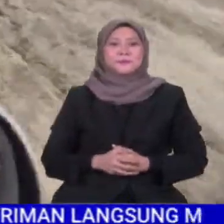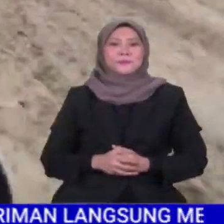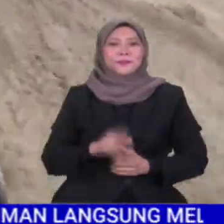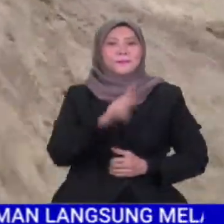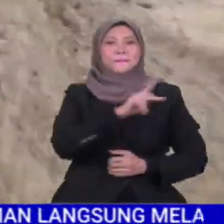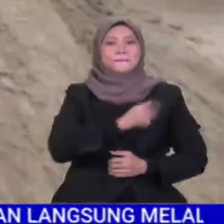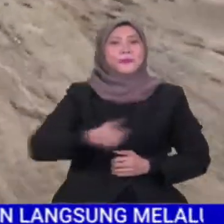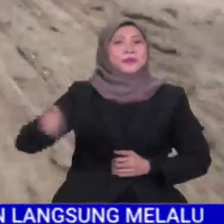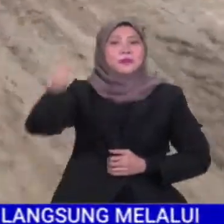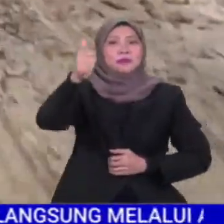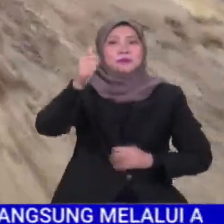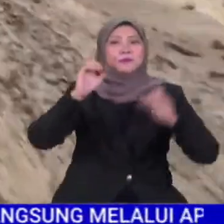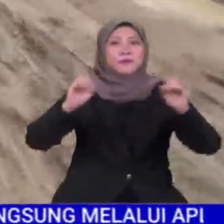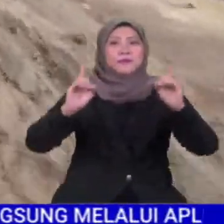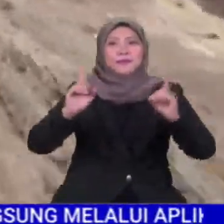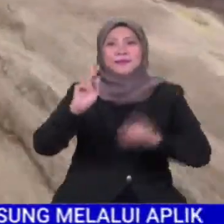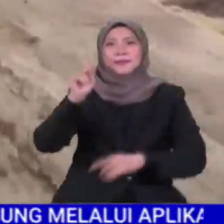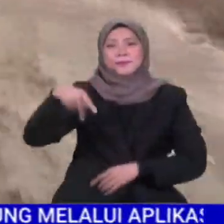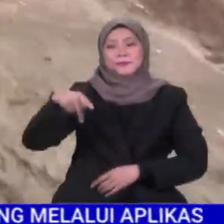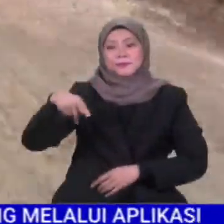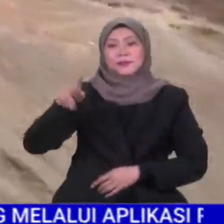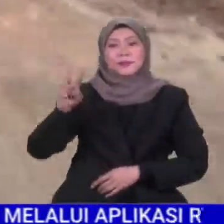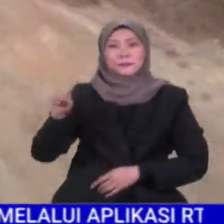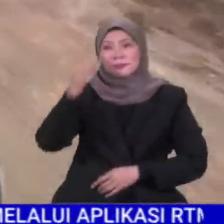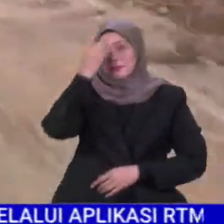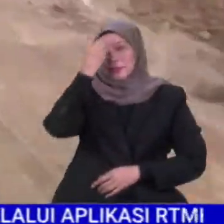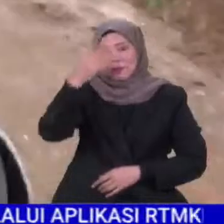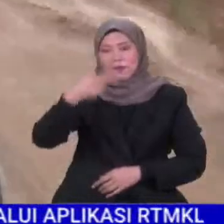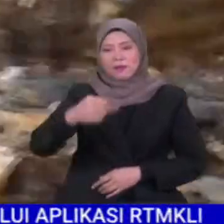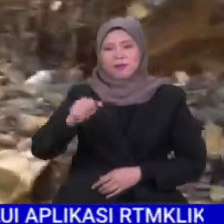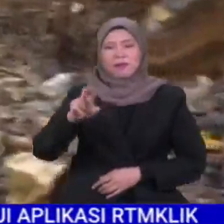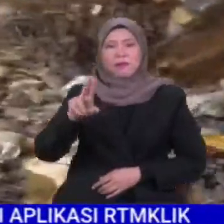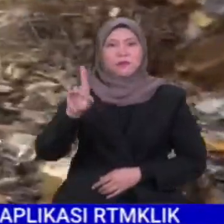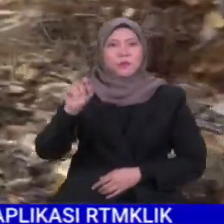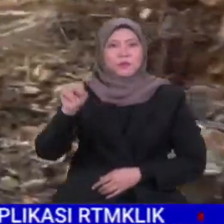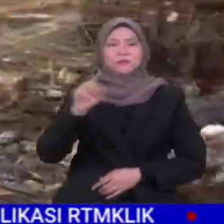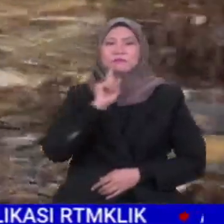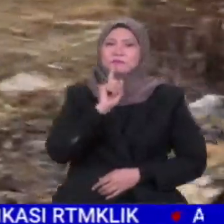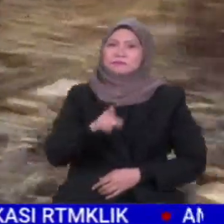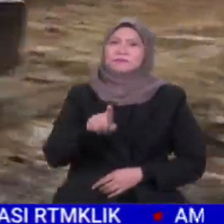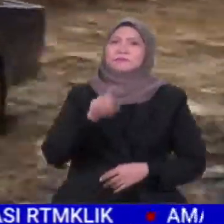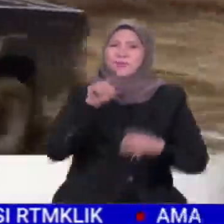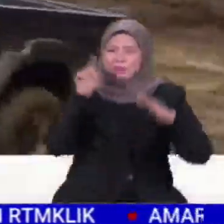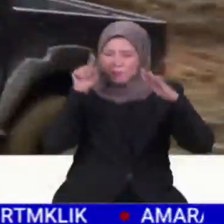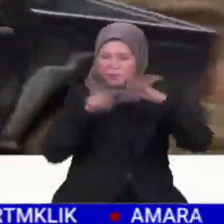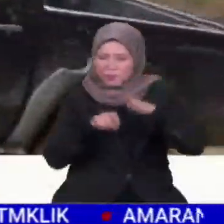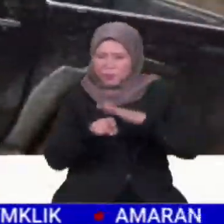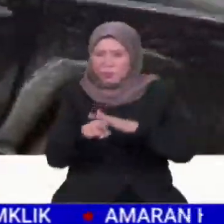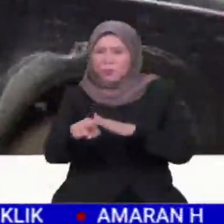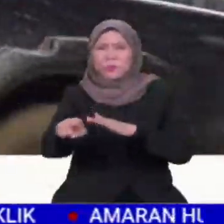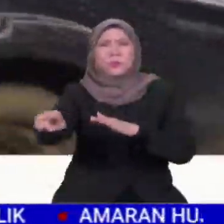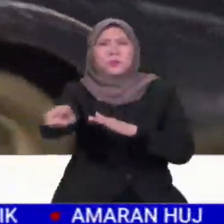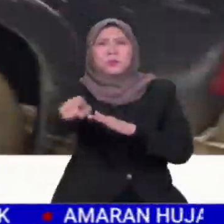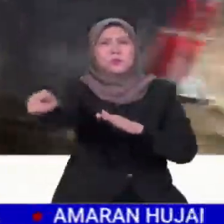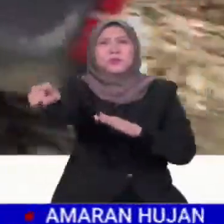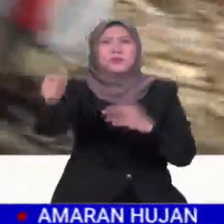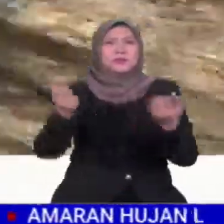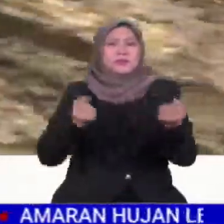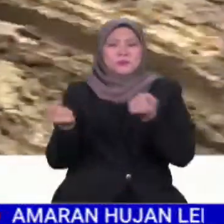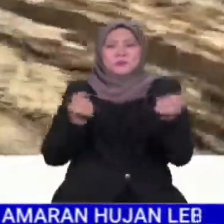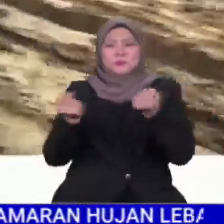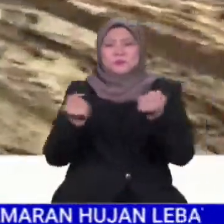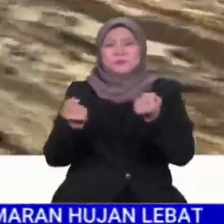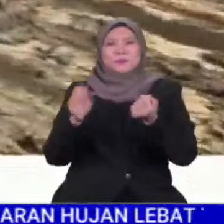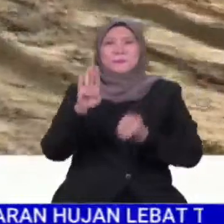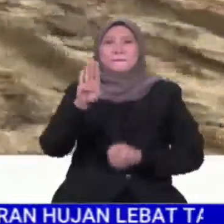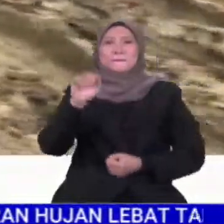Ketua Pengarah Pendidikan Malaysia KPPM Datuk Harudin Ghazali mengakui untuk masuk ke kawasan pedalaman seperti di